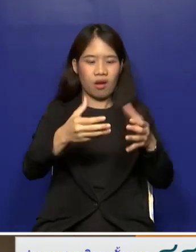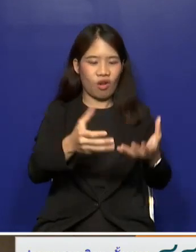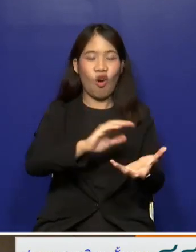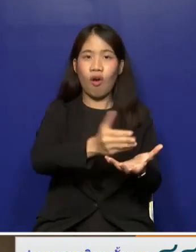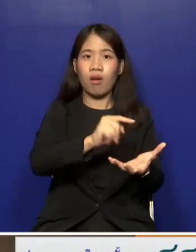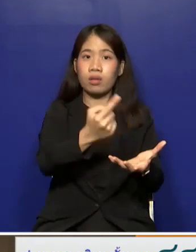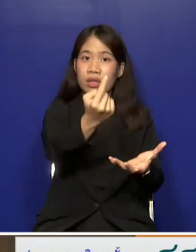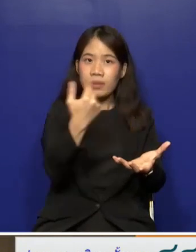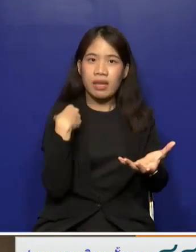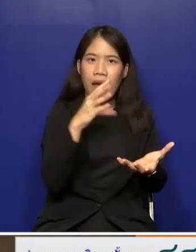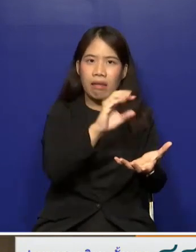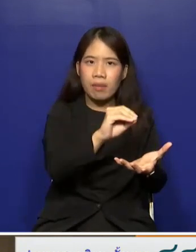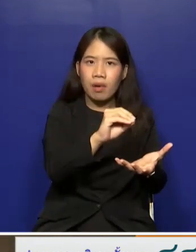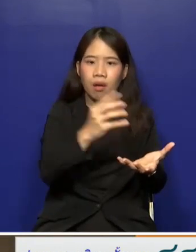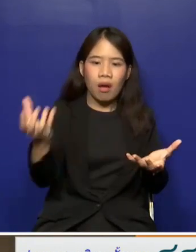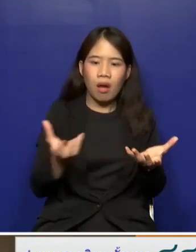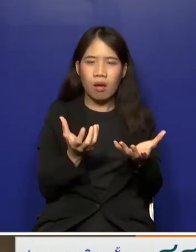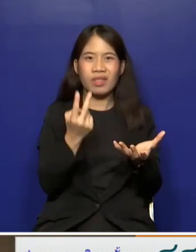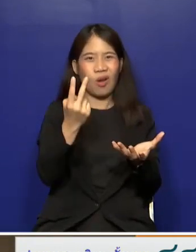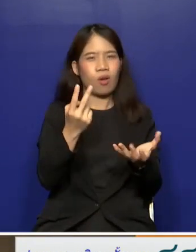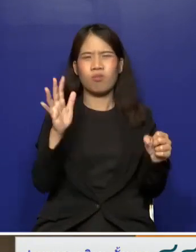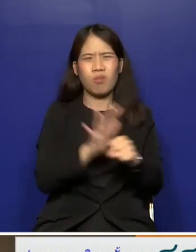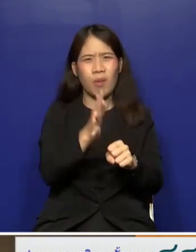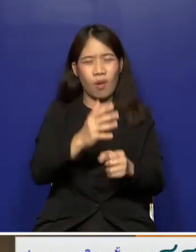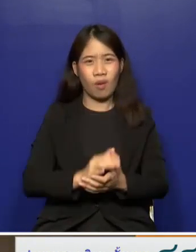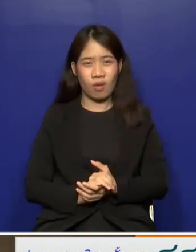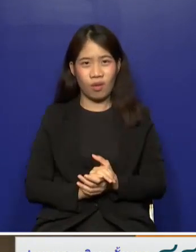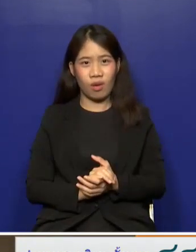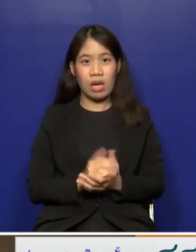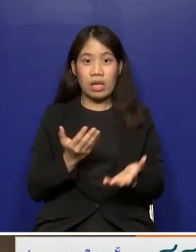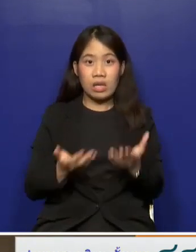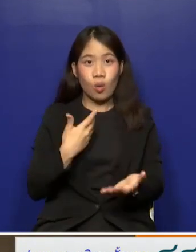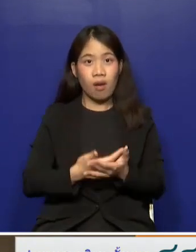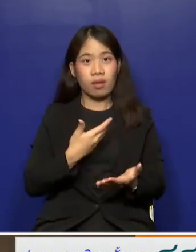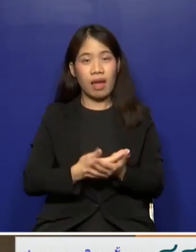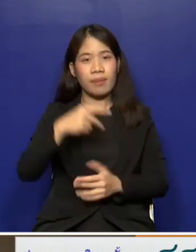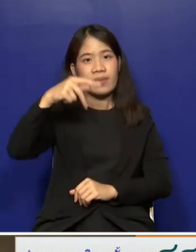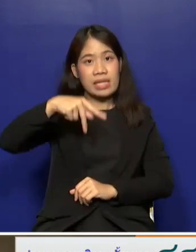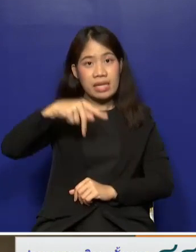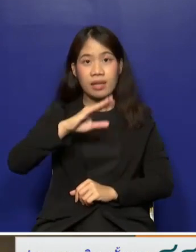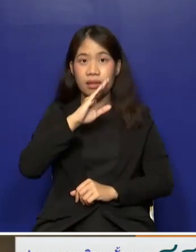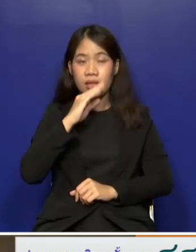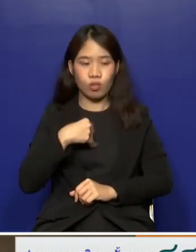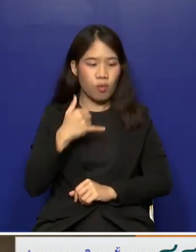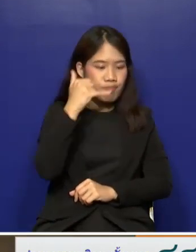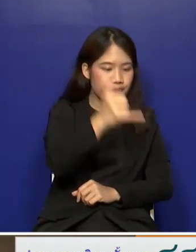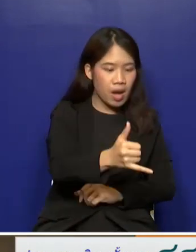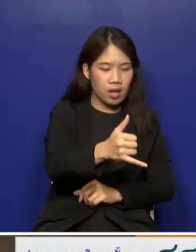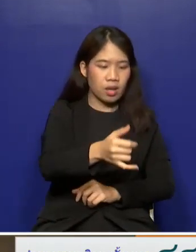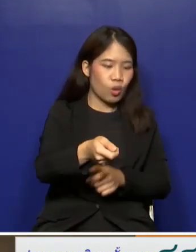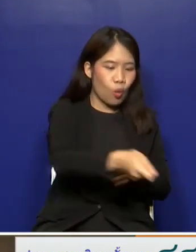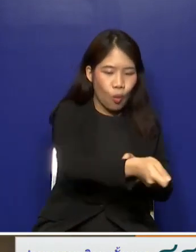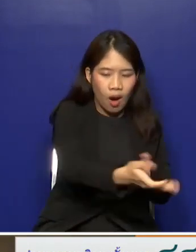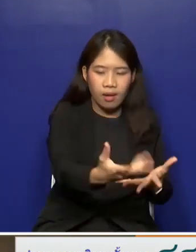าหายเดือนทผ่านมาเพื่จะได้เพลง 2 กรองเท fourth time อุประกอป้องกันเรื่องของเงินขวนกำลงใจไปลงพืนที่เสียงแต่ละครั้งทุตำแหน่งทุกหน้าที่